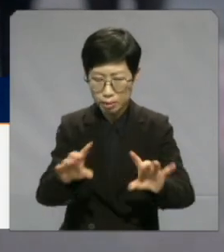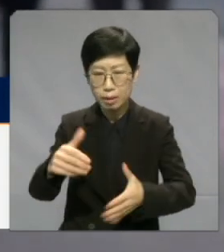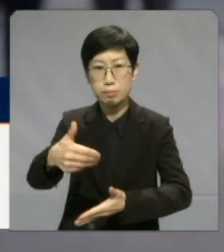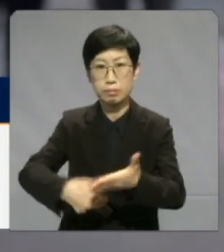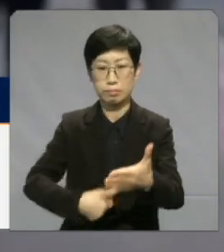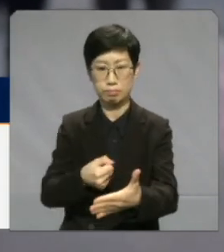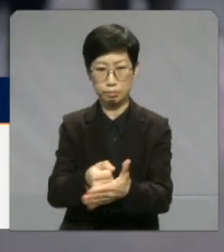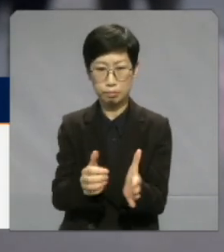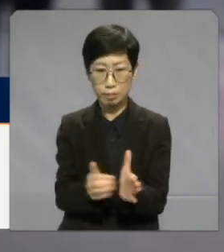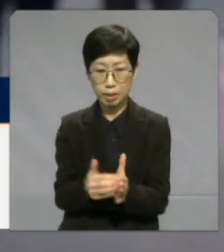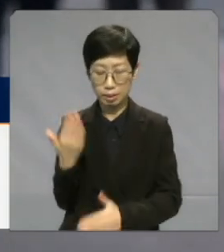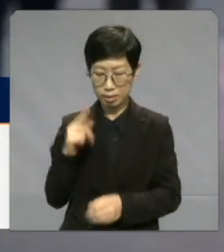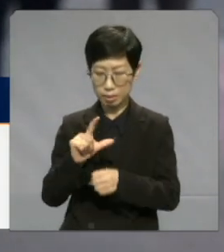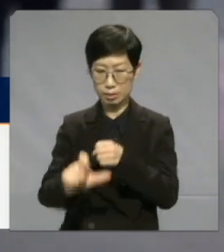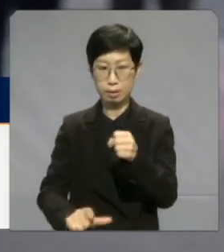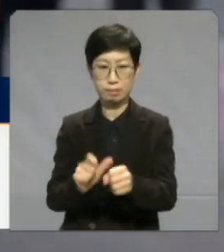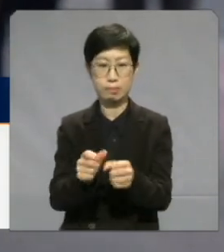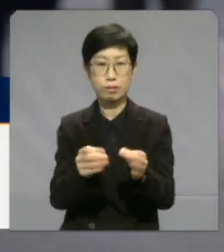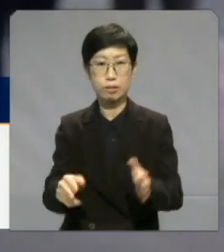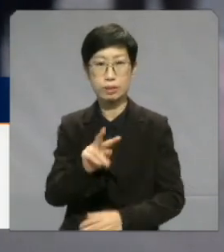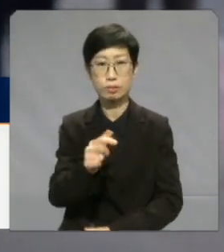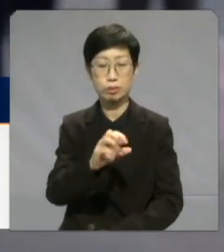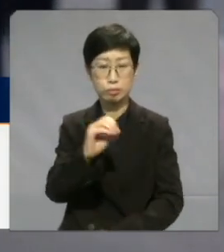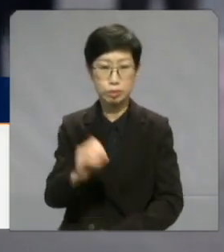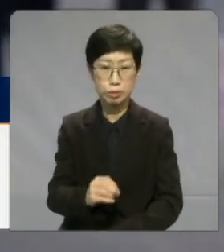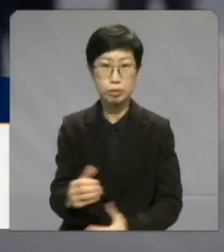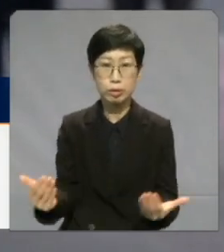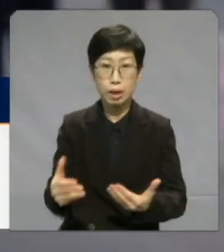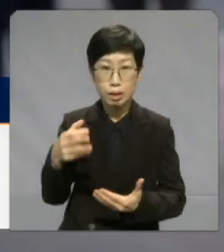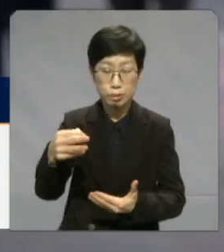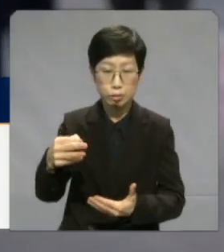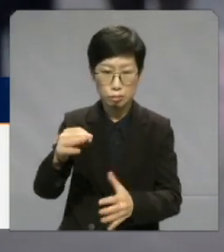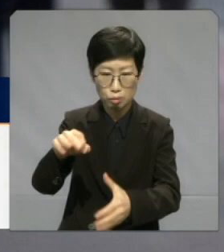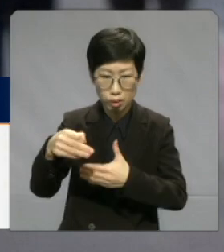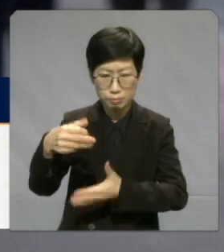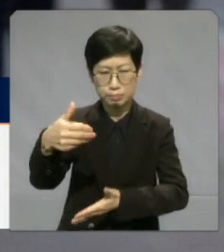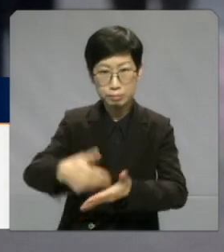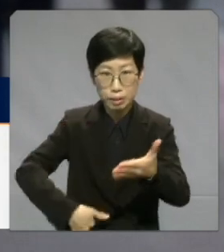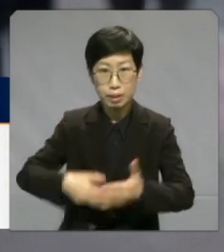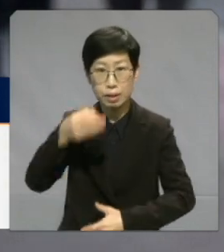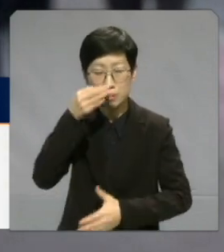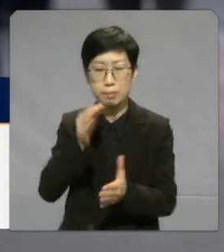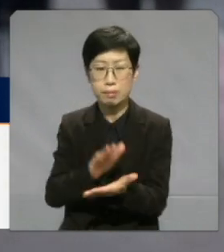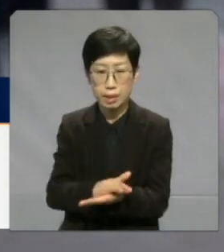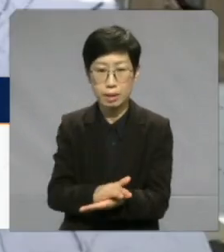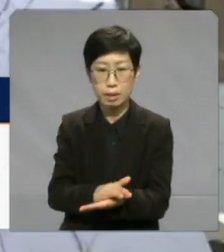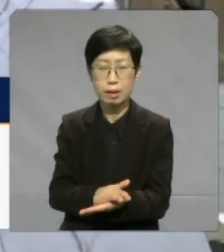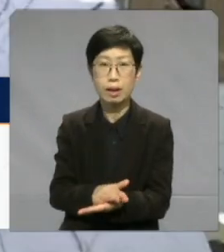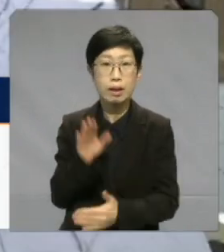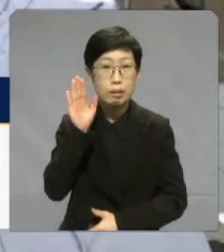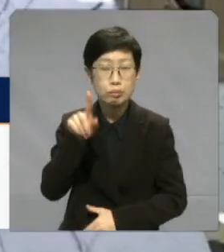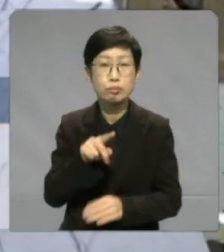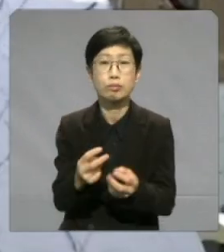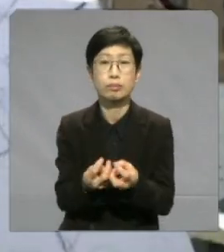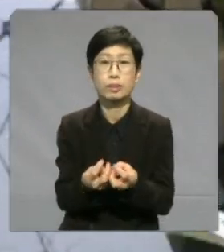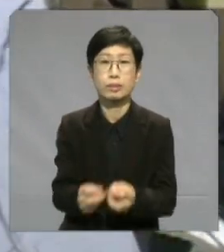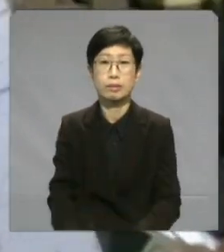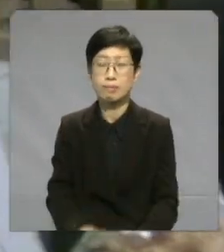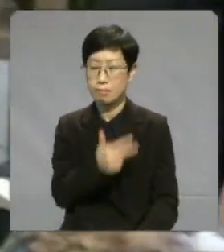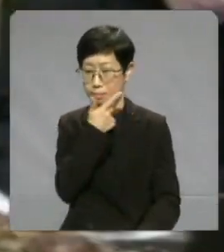we've seen a 26% pay cut over the last 15 years. What are we supposed to do?